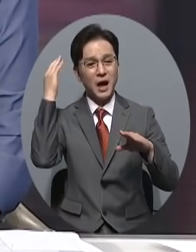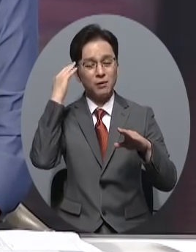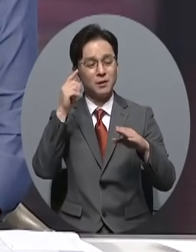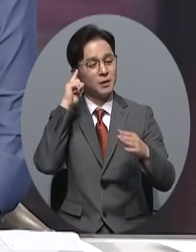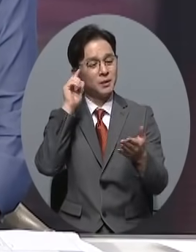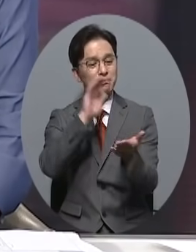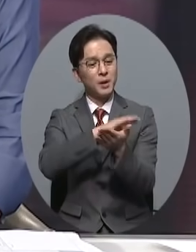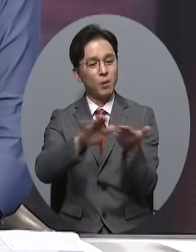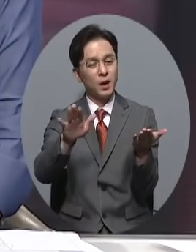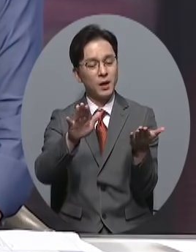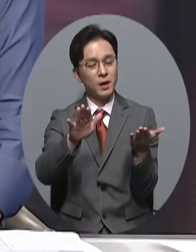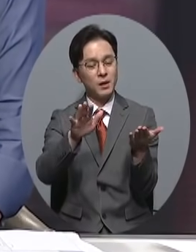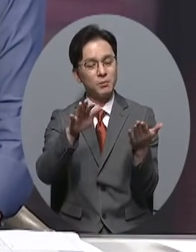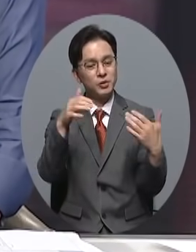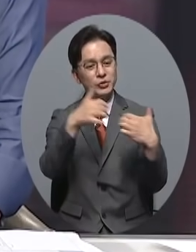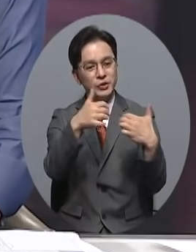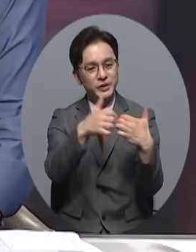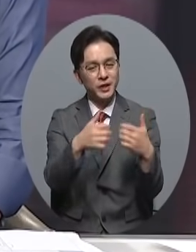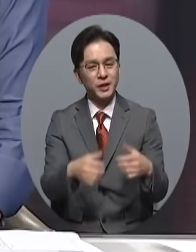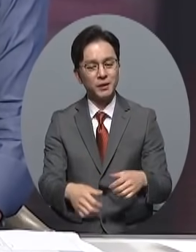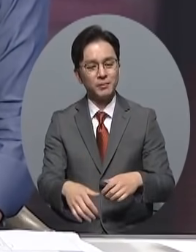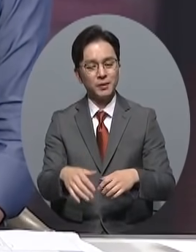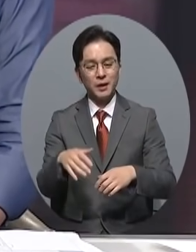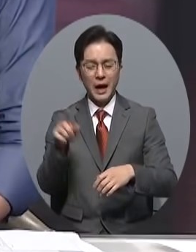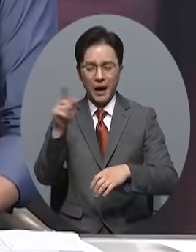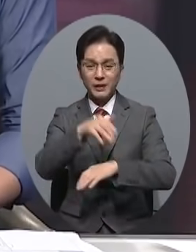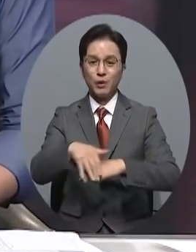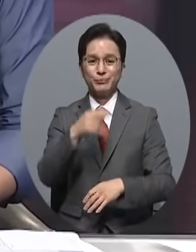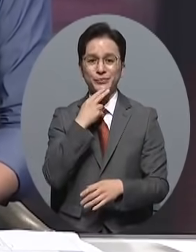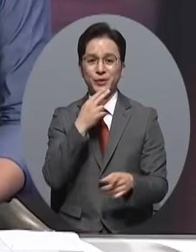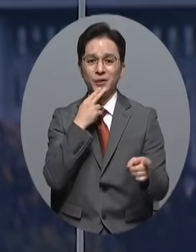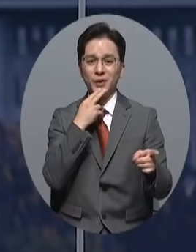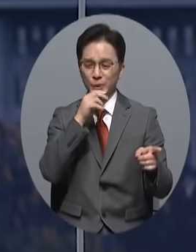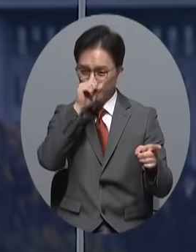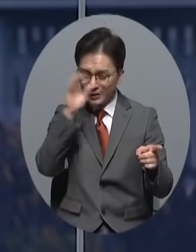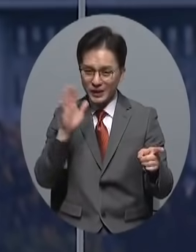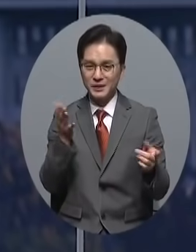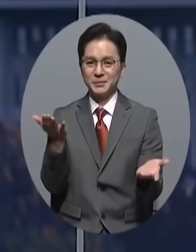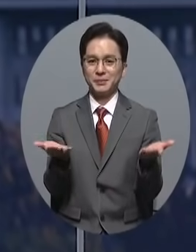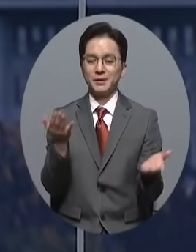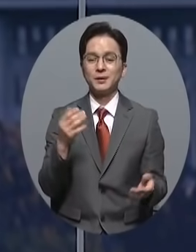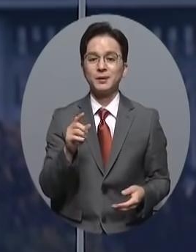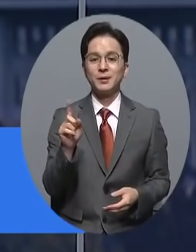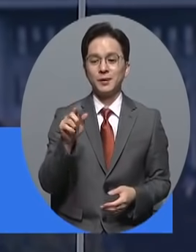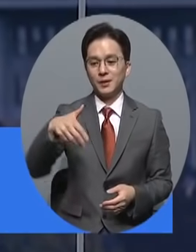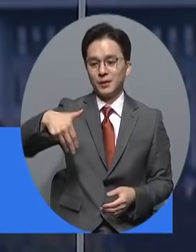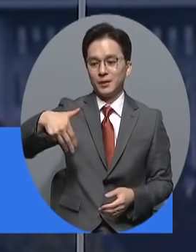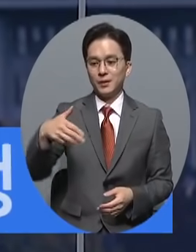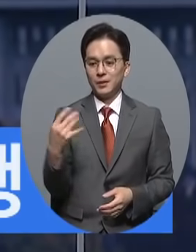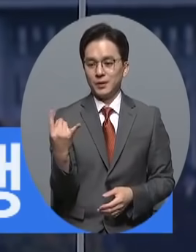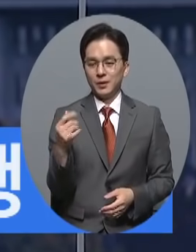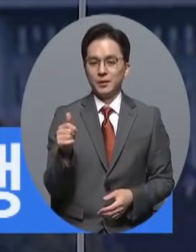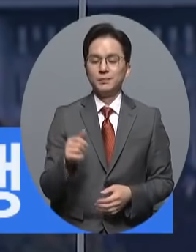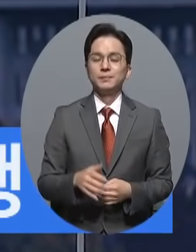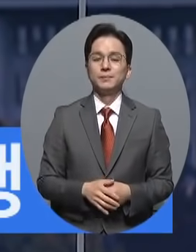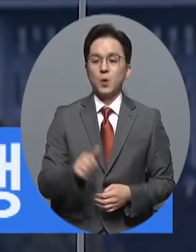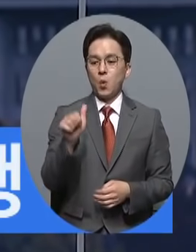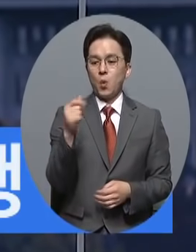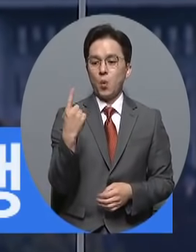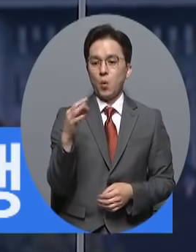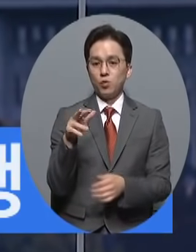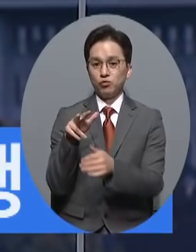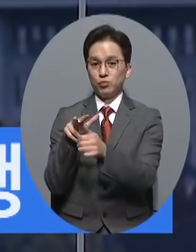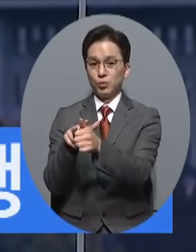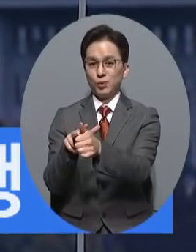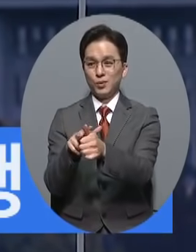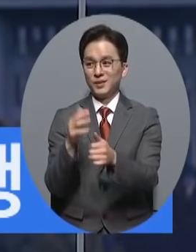준비 안 된 대통령이다 이렇게 공격을 하고 있는데 어떻게 들으셨는지요? 그러니까 홍준표 후보가 이제 윤석열 후보에게 지난번 작전 계획 가지고 한번 공격을 네. 하지